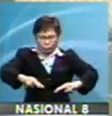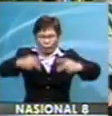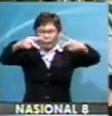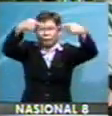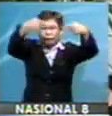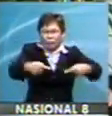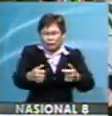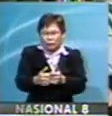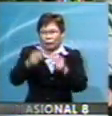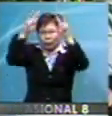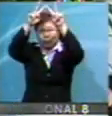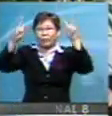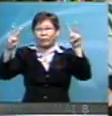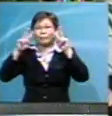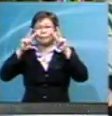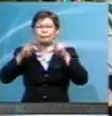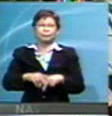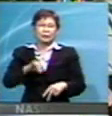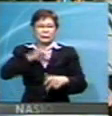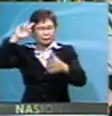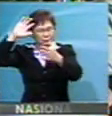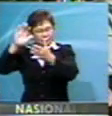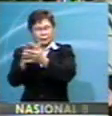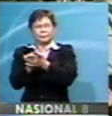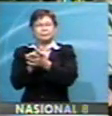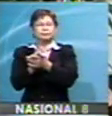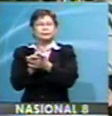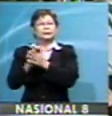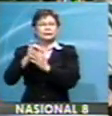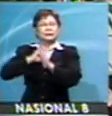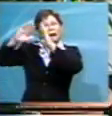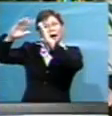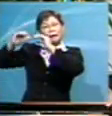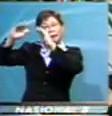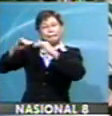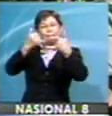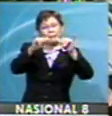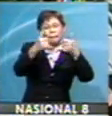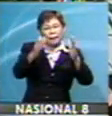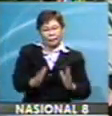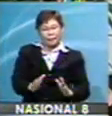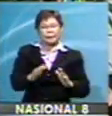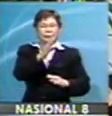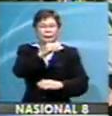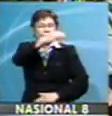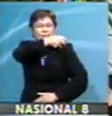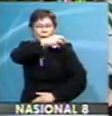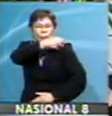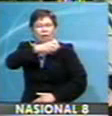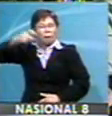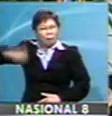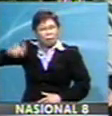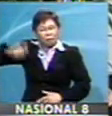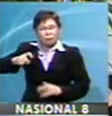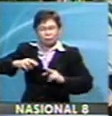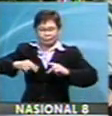berdepan Vietnam saya berkeyakinan Saya harap pemain-pemain pegawai-pegawai harus